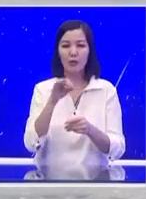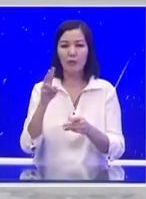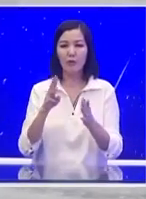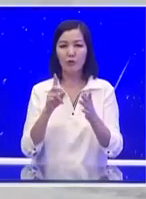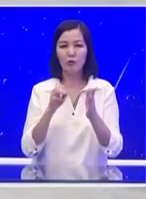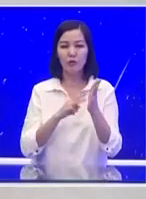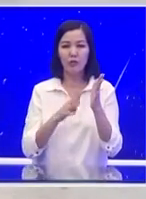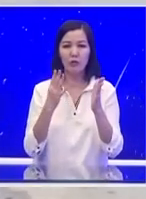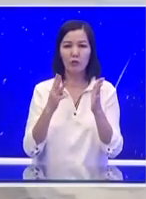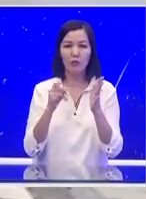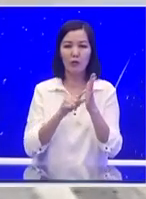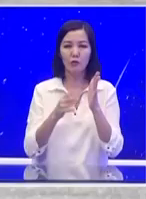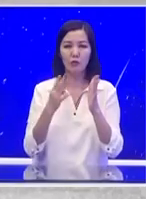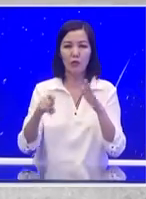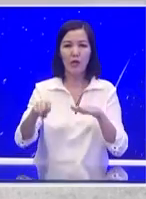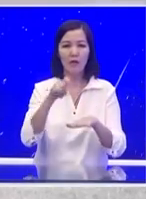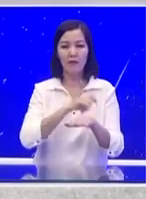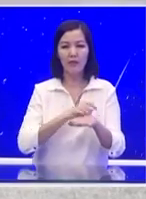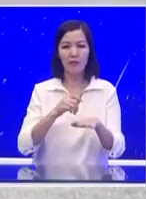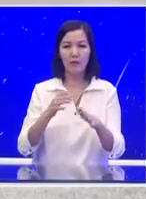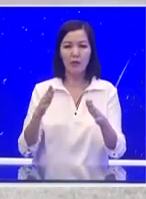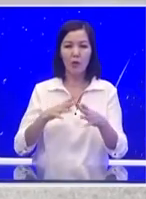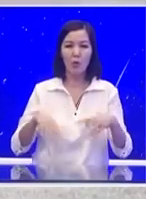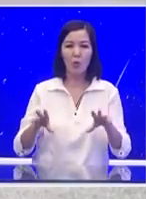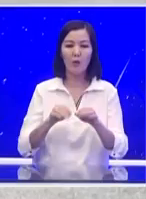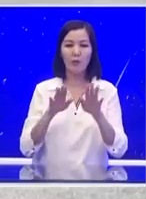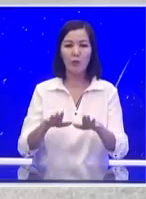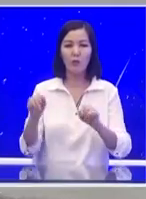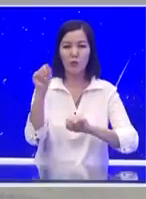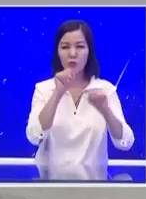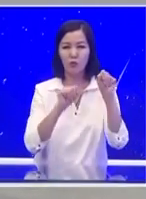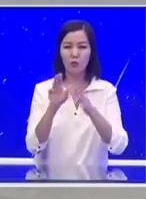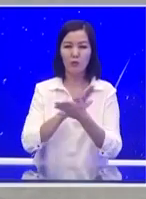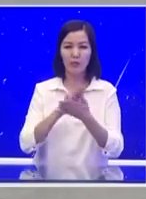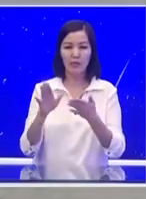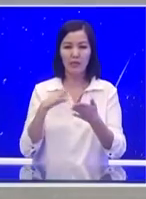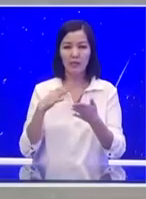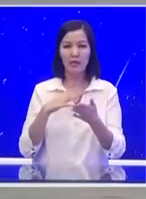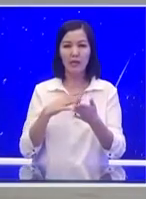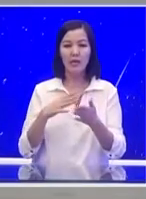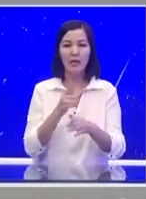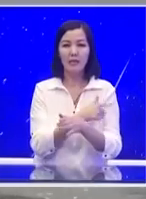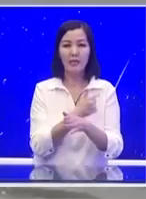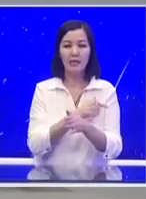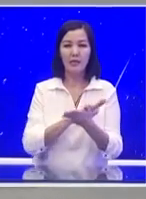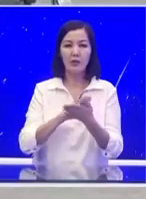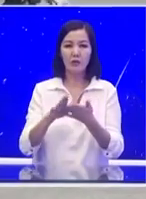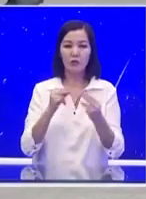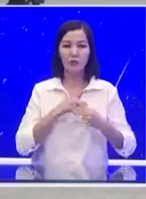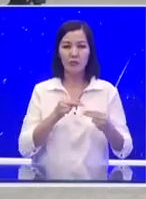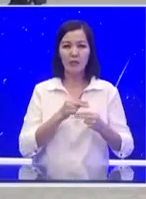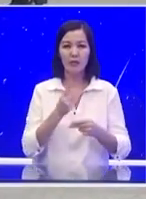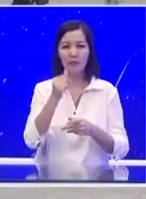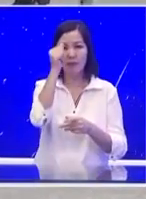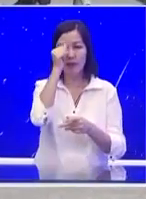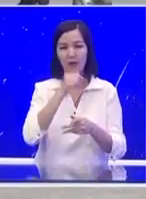миллион 183 364 шаршы метр көлемдегі қоғамдық орындарды залалсыздандырды. Арнайы санитарлық жұмыстарға арналған қоспа бір